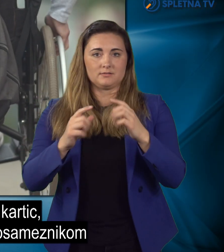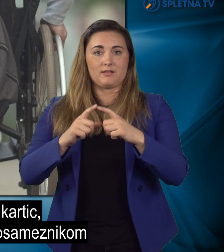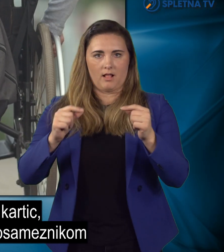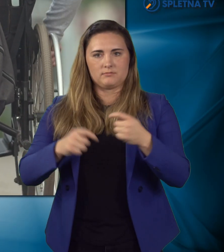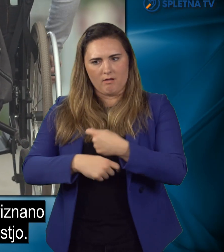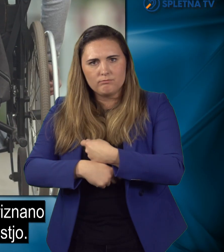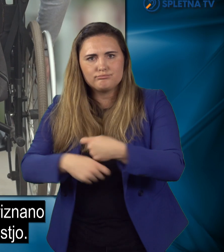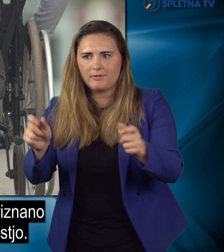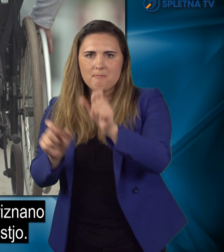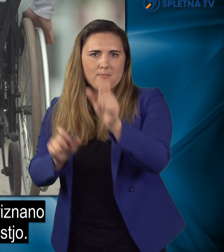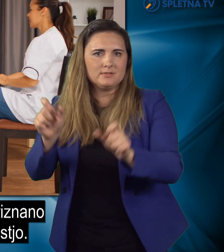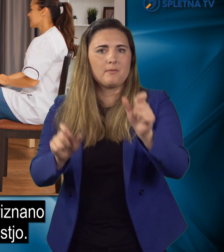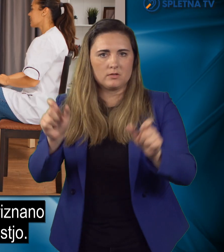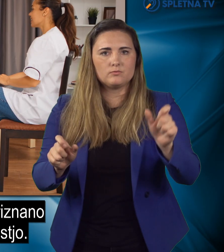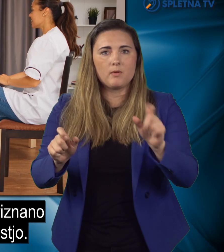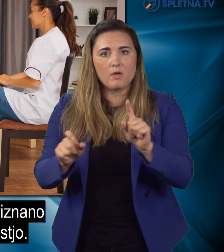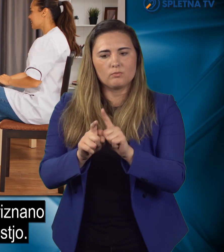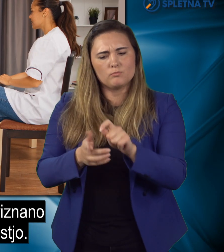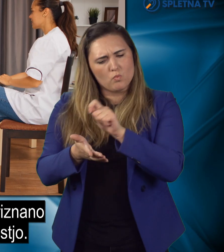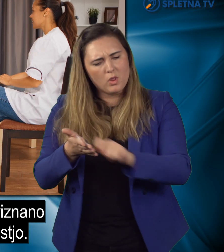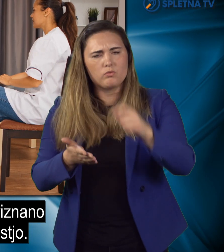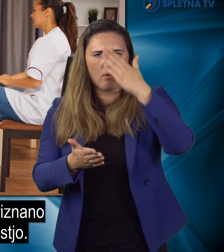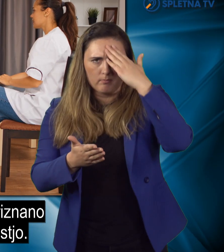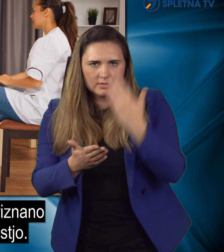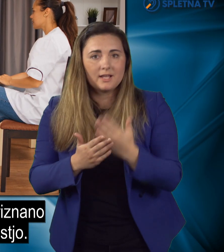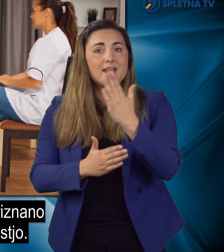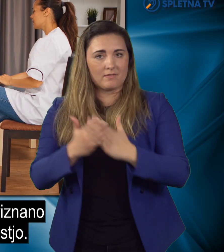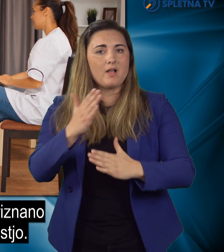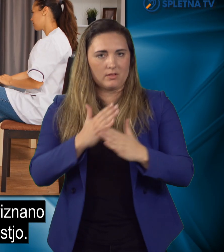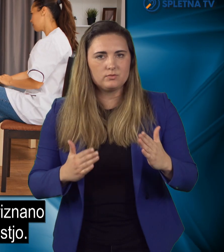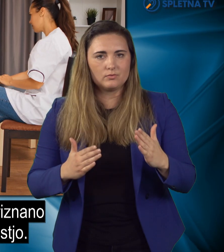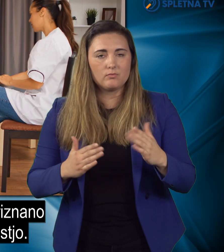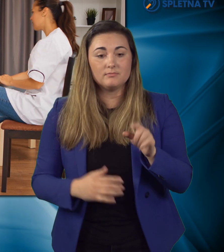podeljene posameznikom z uradno priznano invalidnostjo.